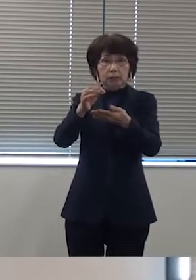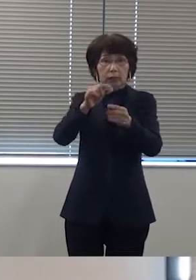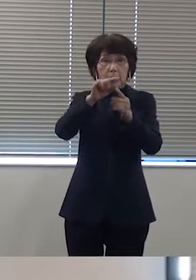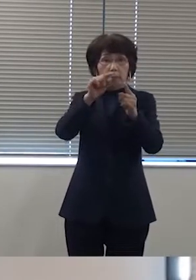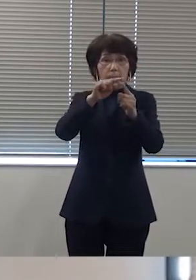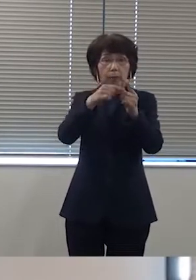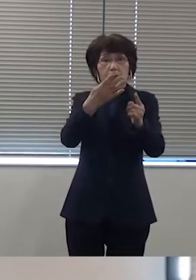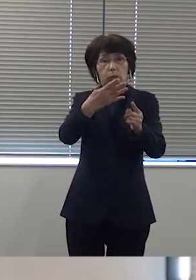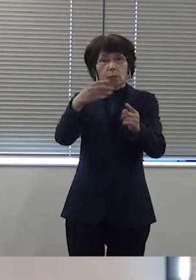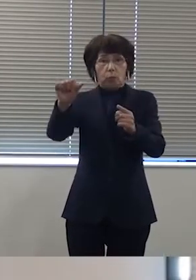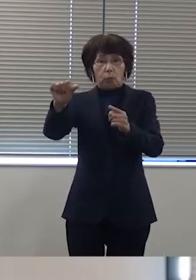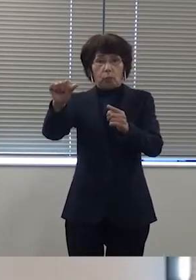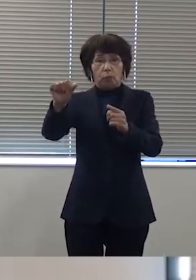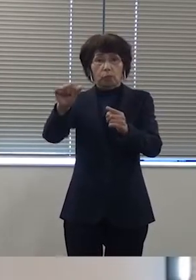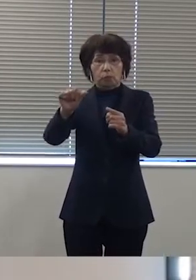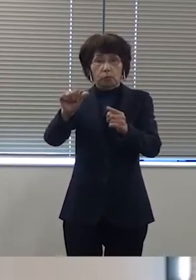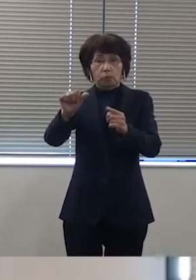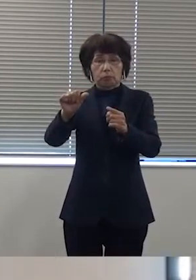ですので、